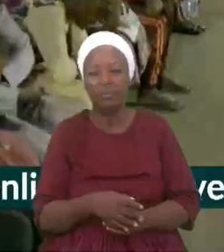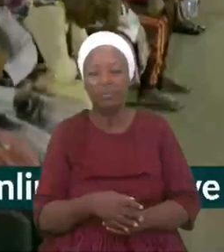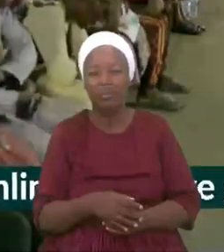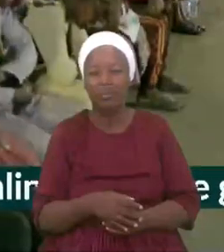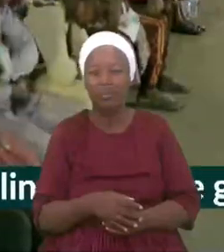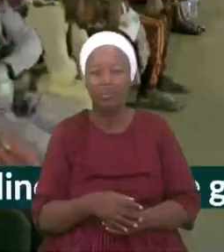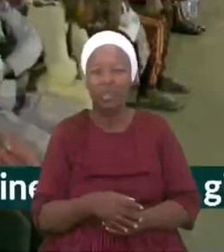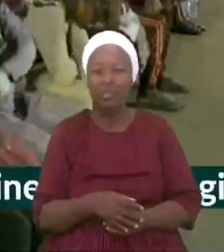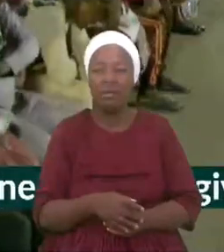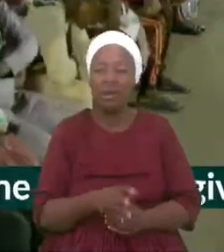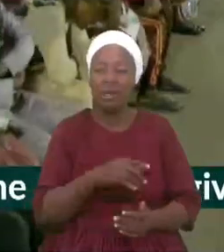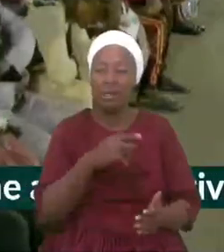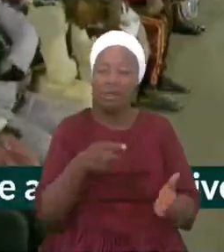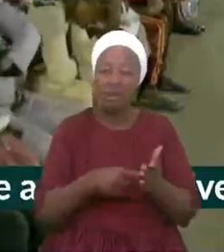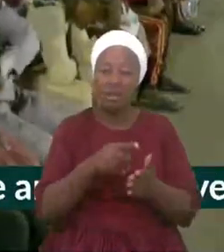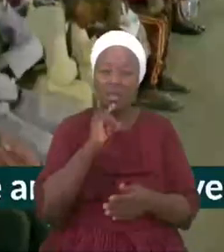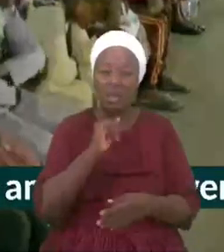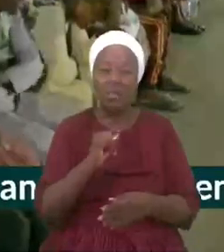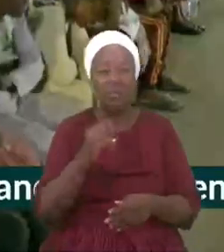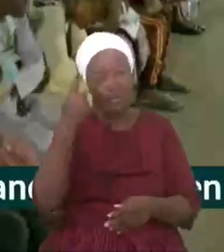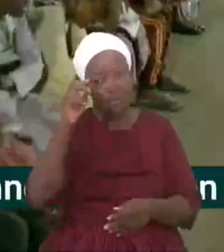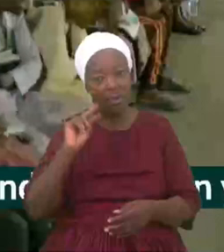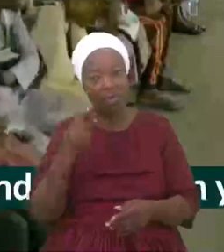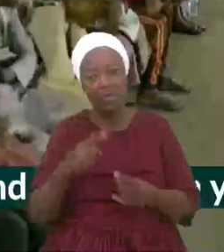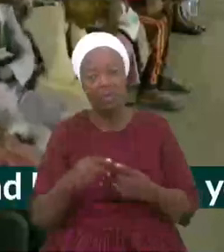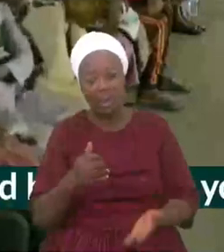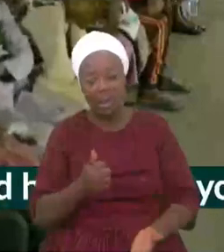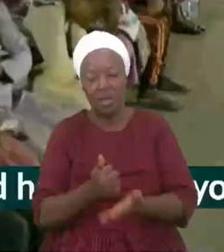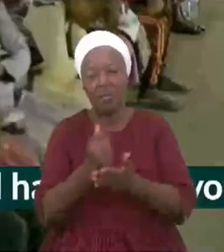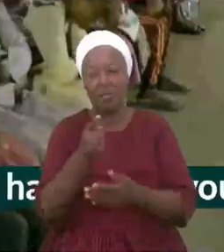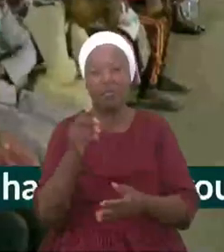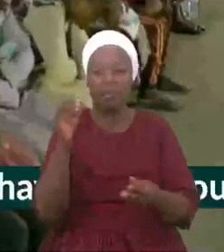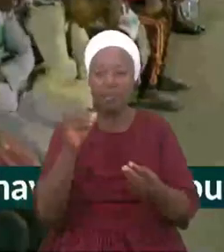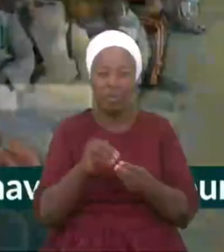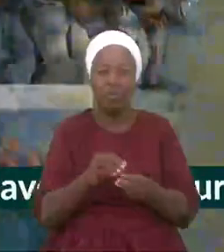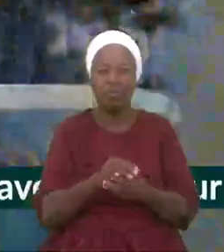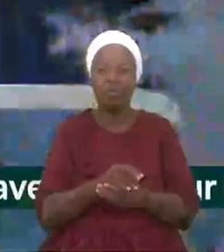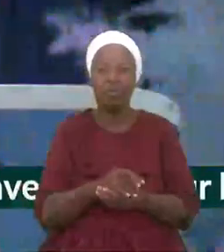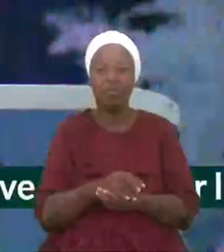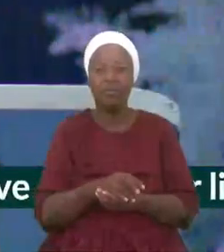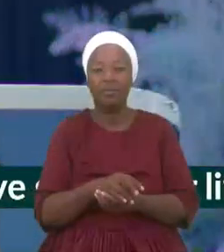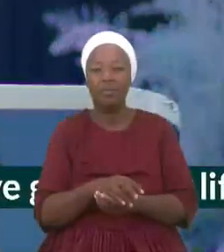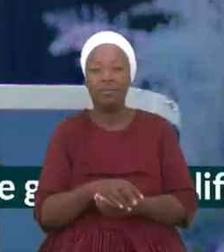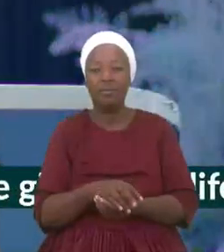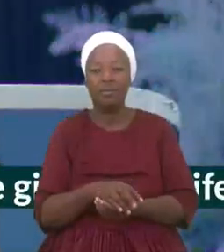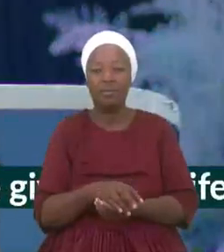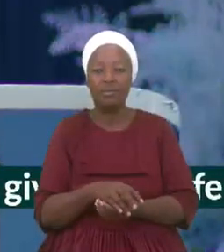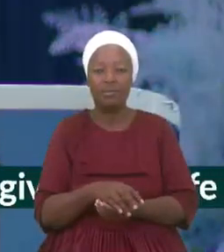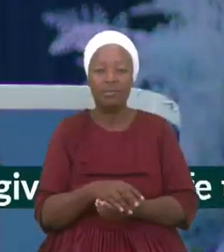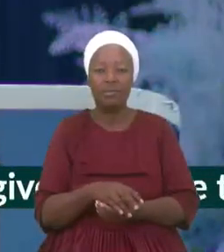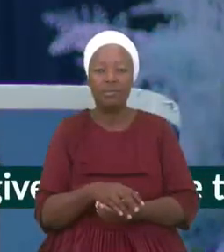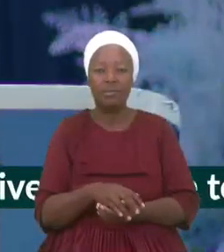vous êtes en ligne prière cliquez sur un lien bas de votre écran